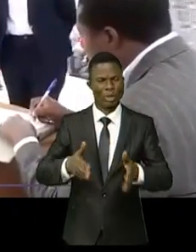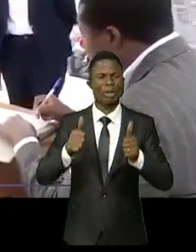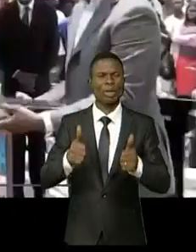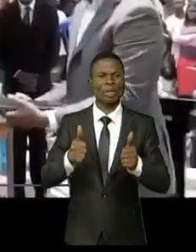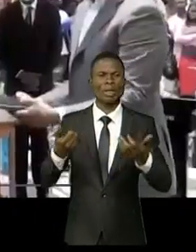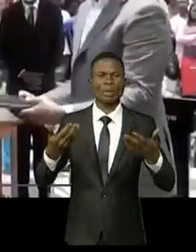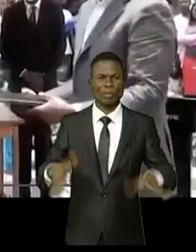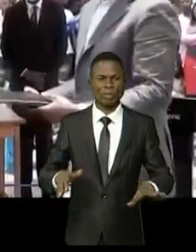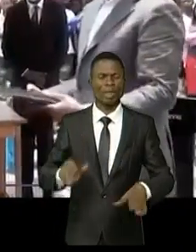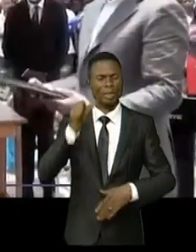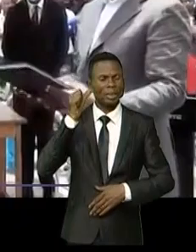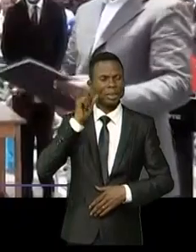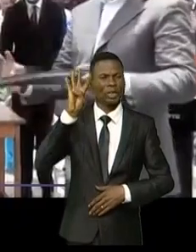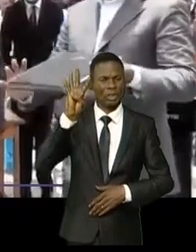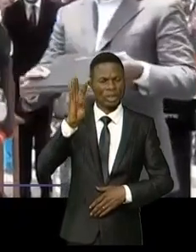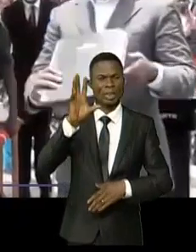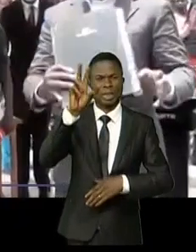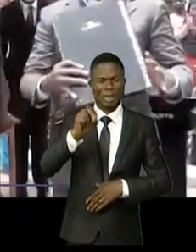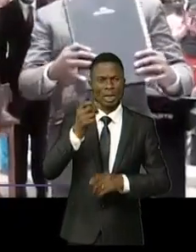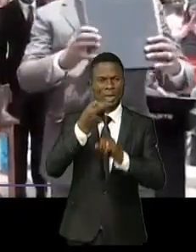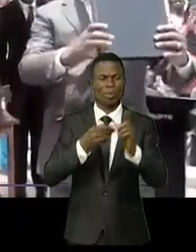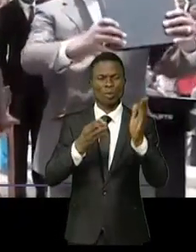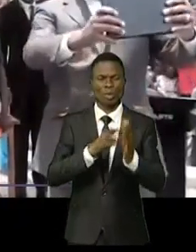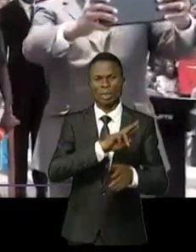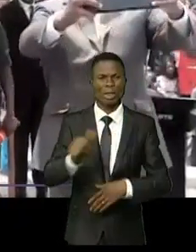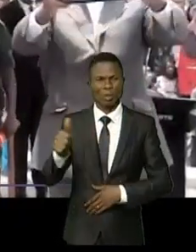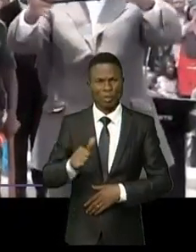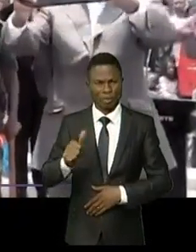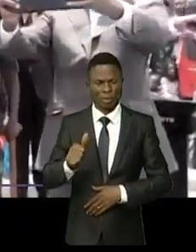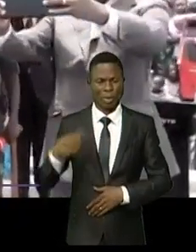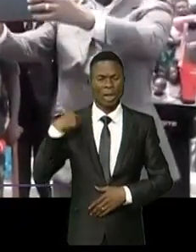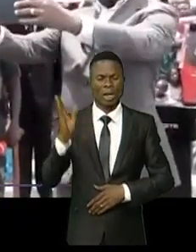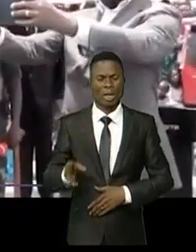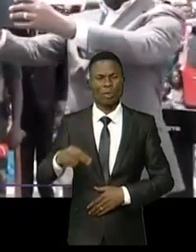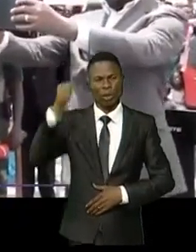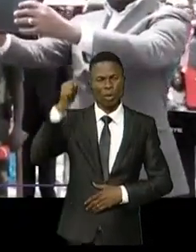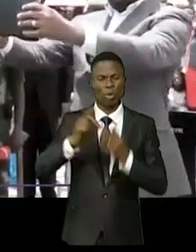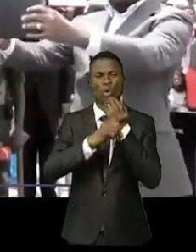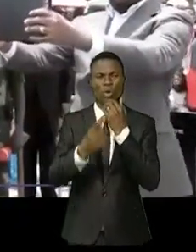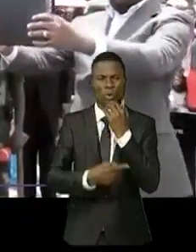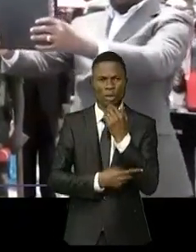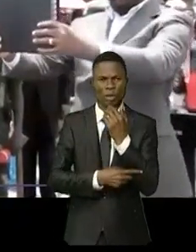d'avoir lieu ce jeudi 30 septembre 2021 en présence du gouverneur du Nord Kivu, le lieutenant